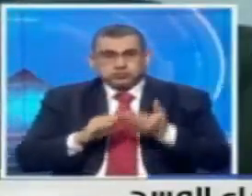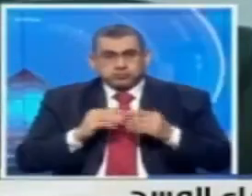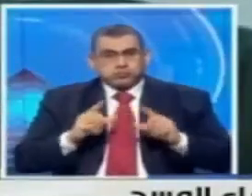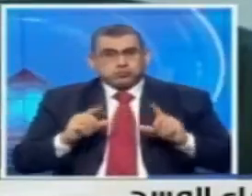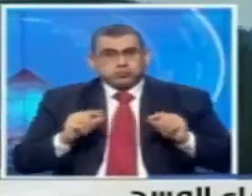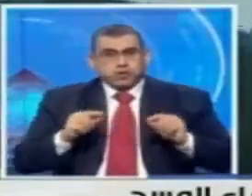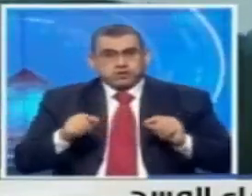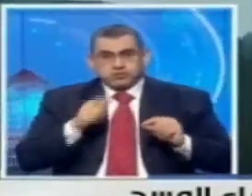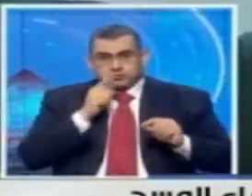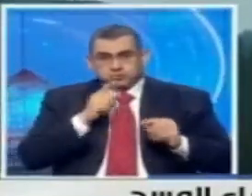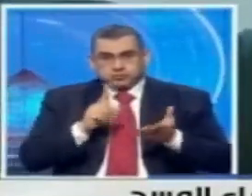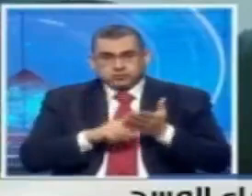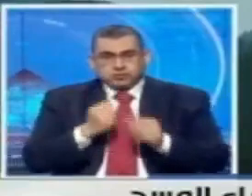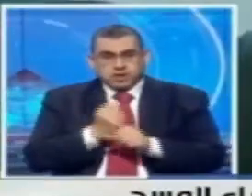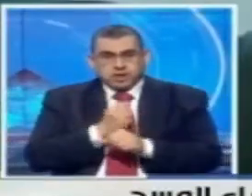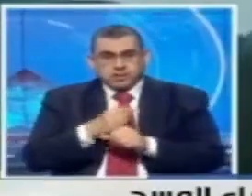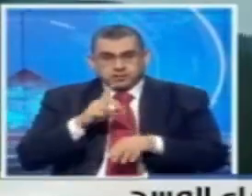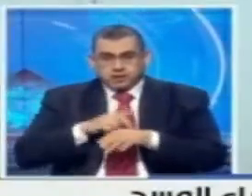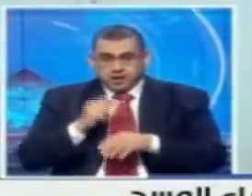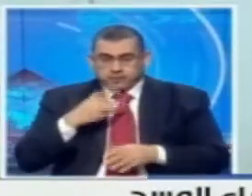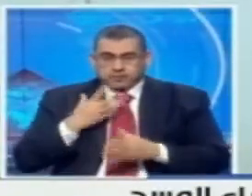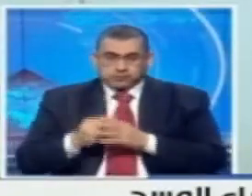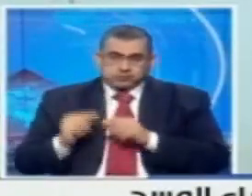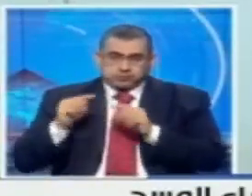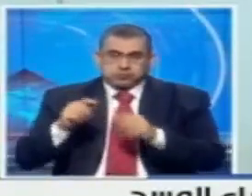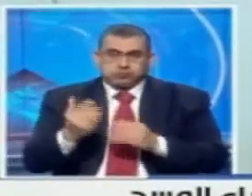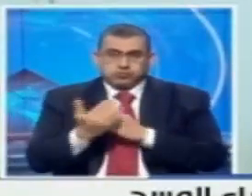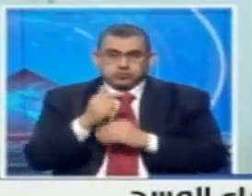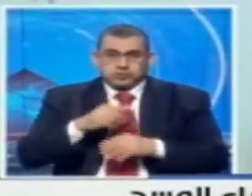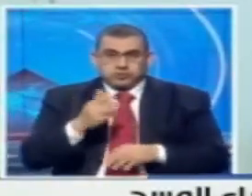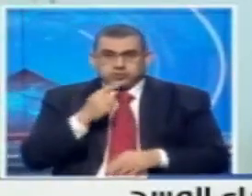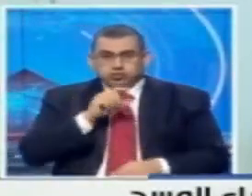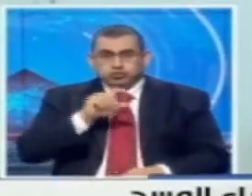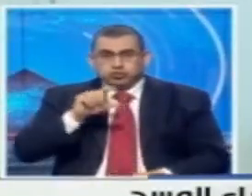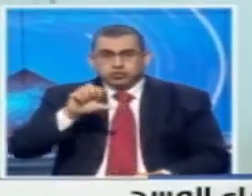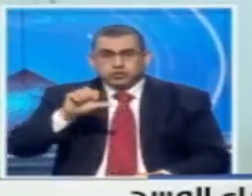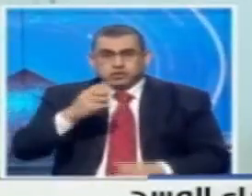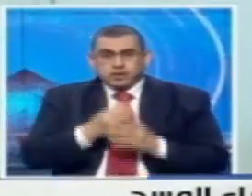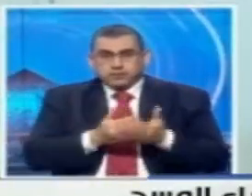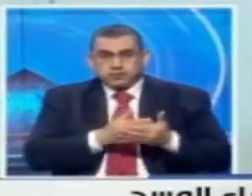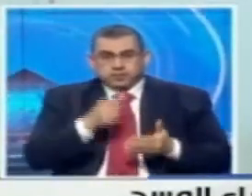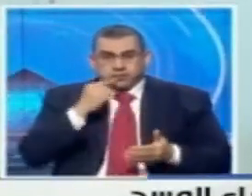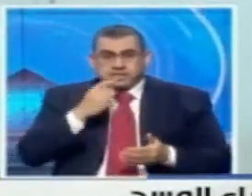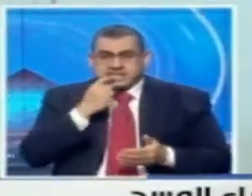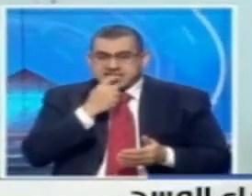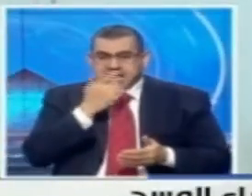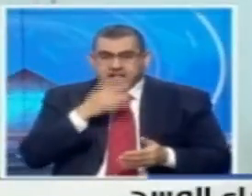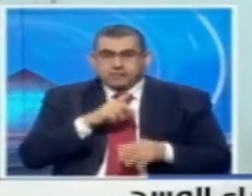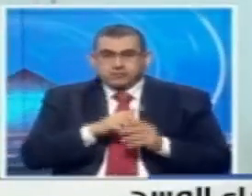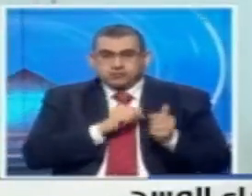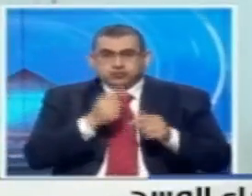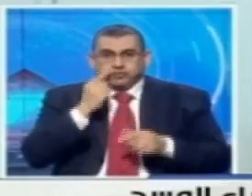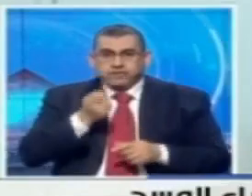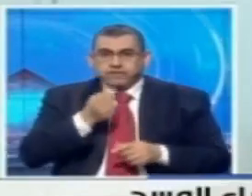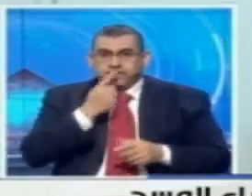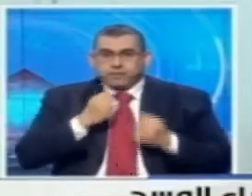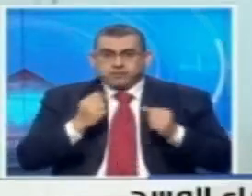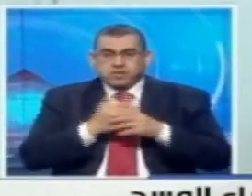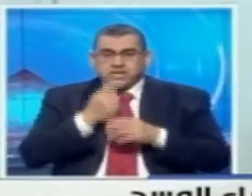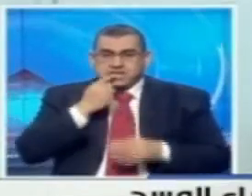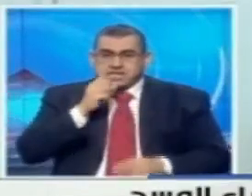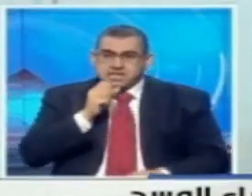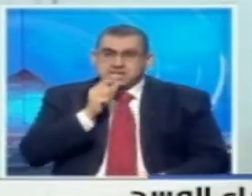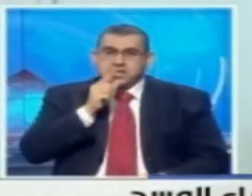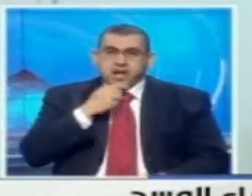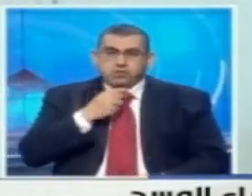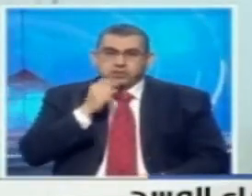وابن لما يكون تعبان بجيبه هنا على طول بنتي عندها 9 شهور وما بتسننشي فجيت اجيب لها فيتامين وهنا الخدمه كويسه